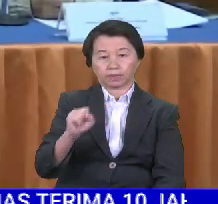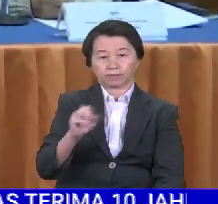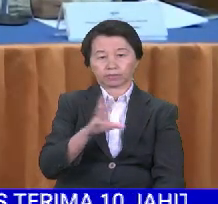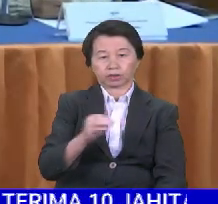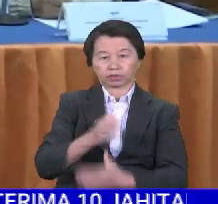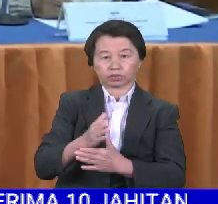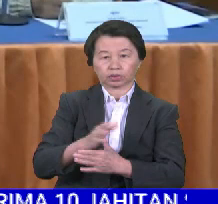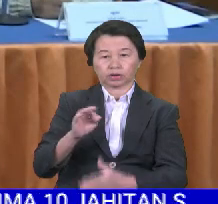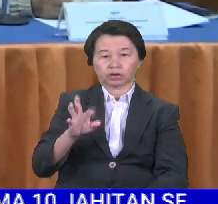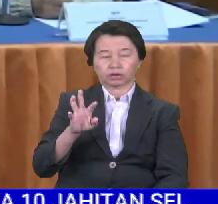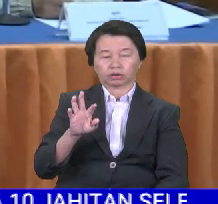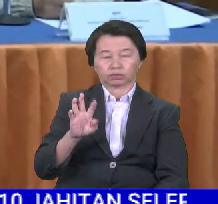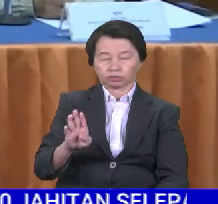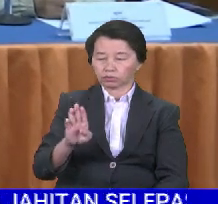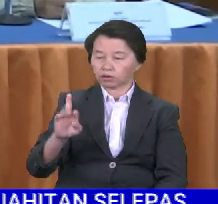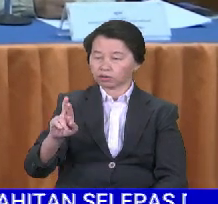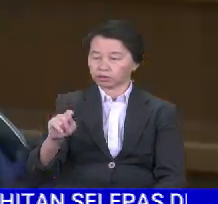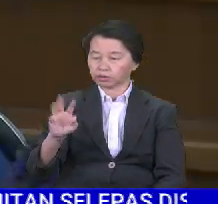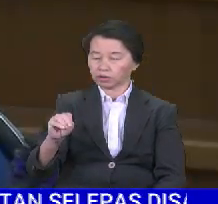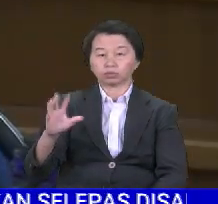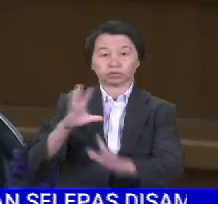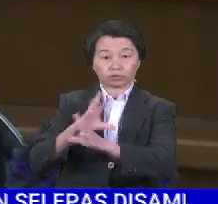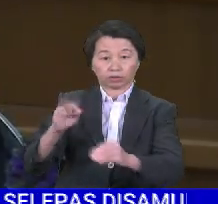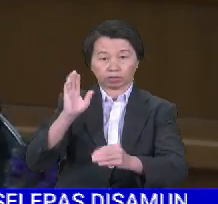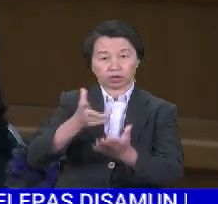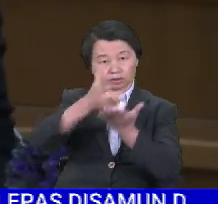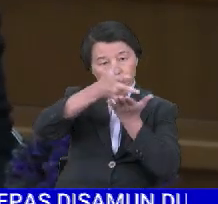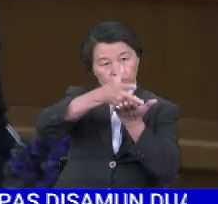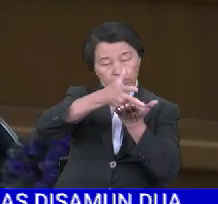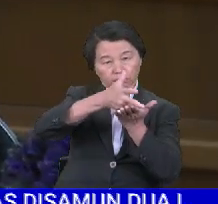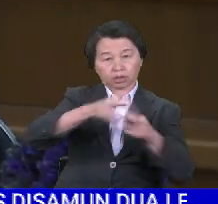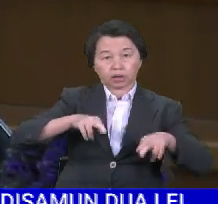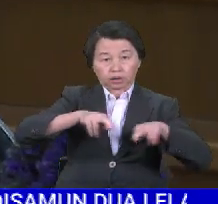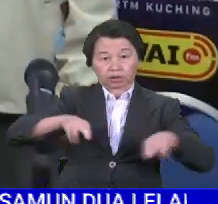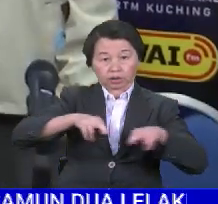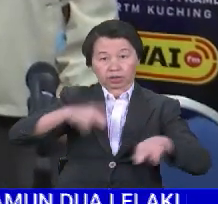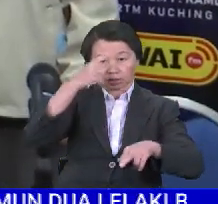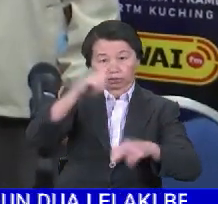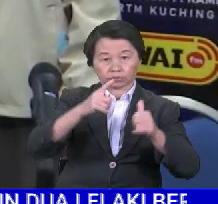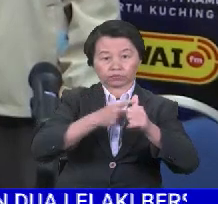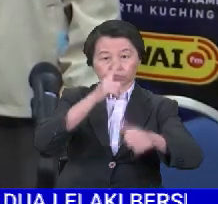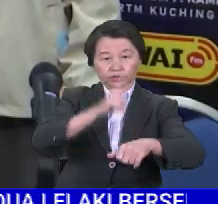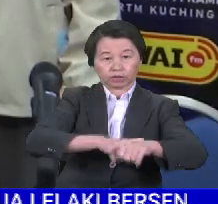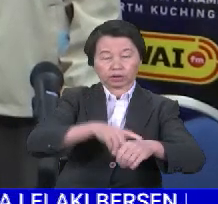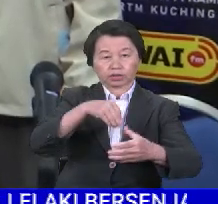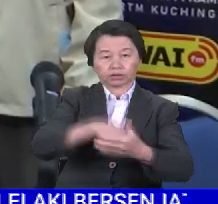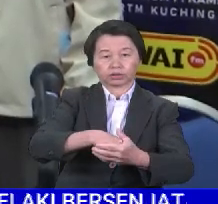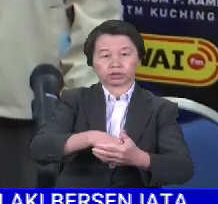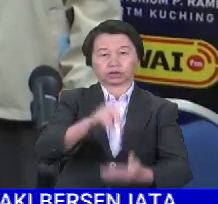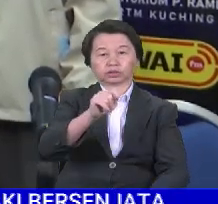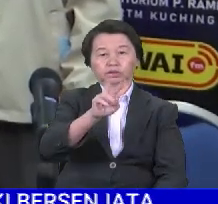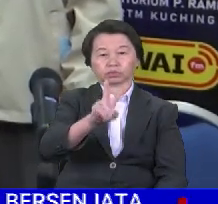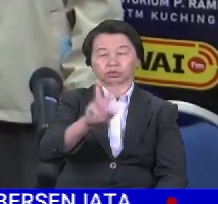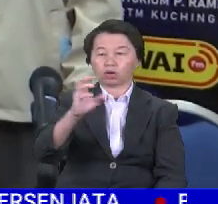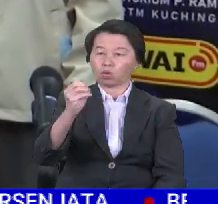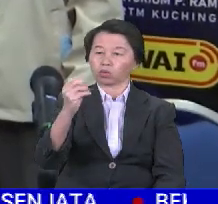dikongsikan oleh Facebook RTM Sarawak. Ia juga bakal disiarkan secara rakaman untuk buat pertama kalinya di siaran TV